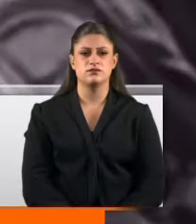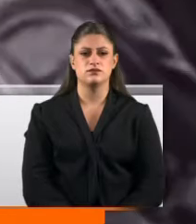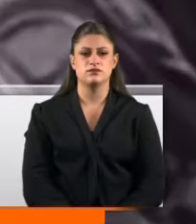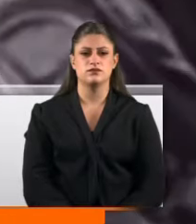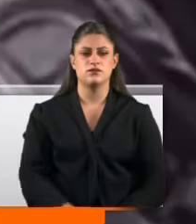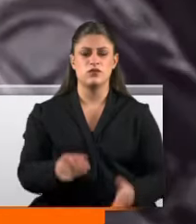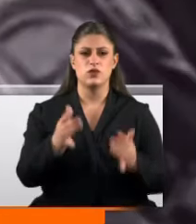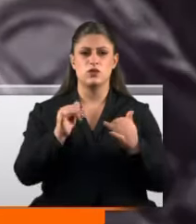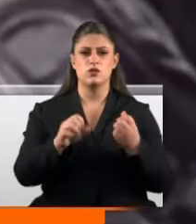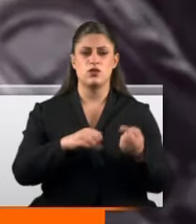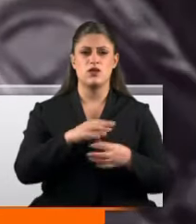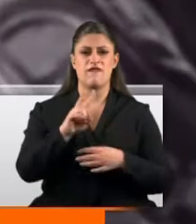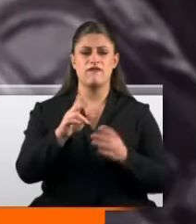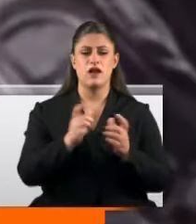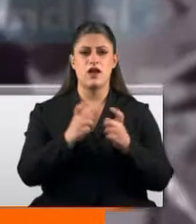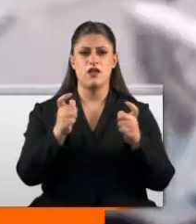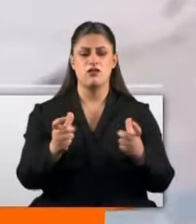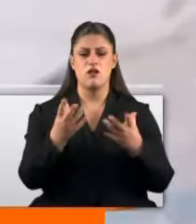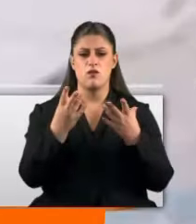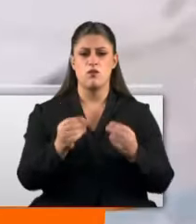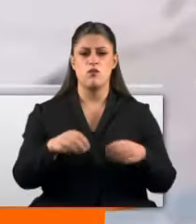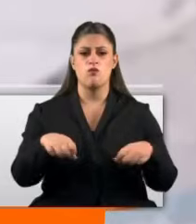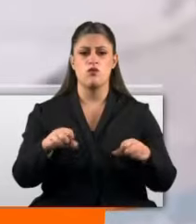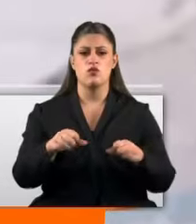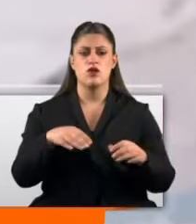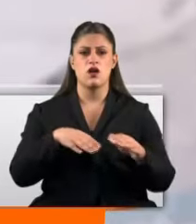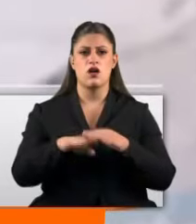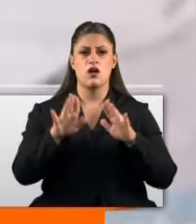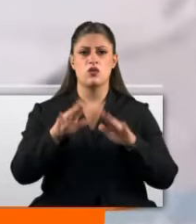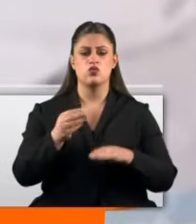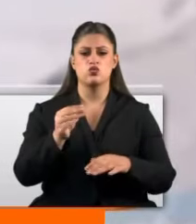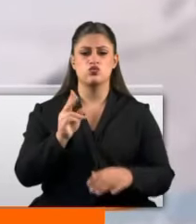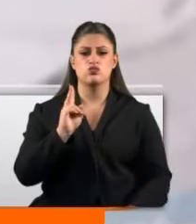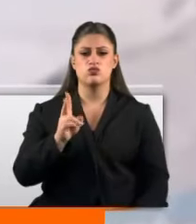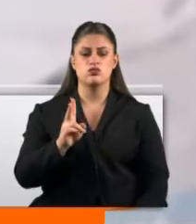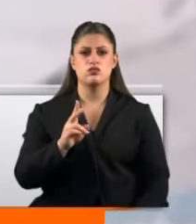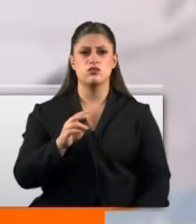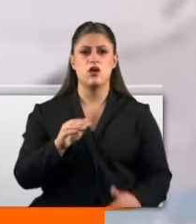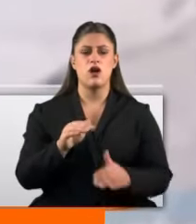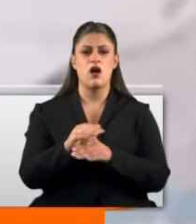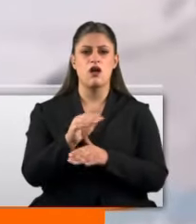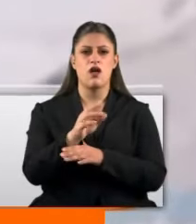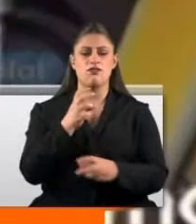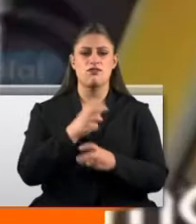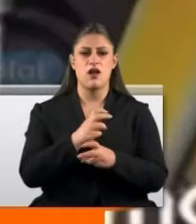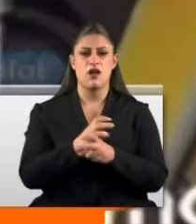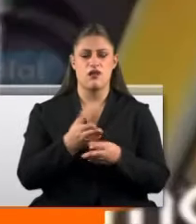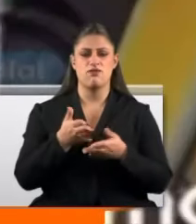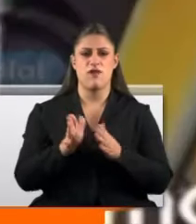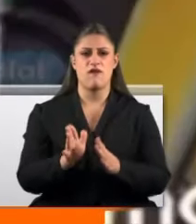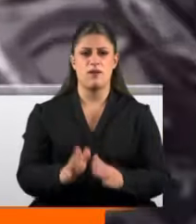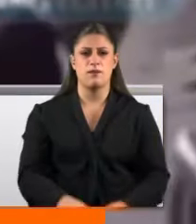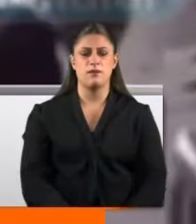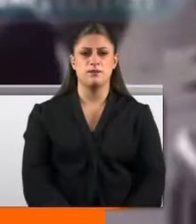Feci olay Vietnam'da yaşandı. Motosikletin altında kalan küçük çocuğun hayati tehlikesi sürüyor.